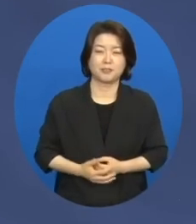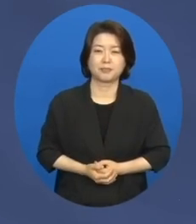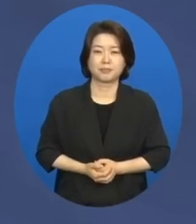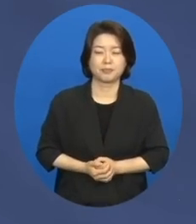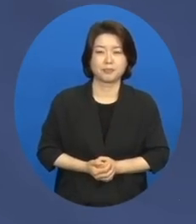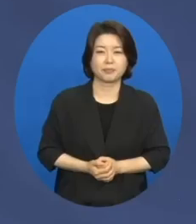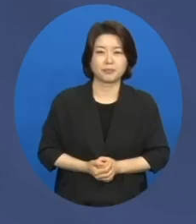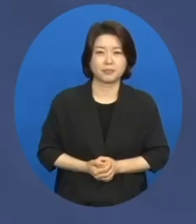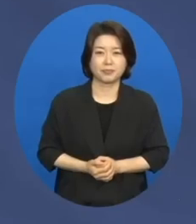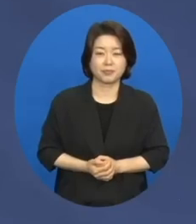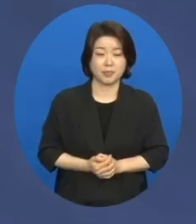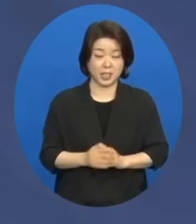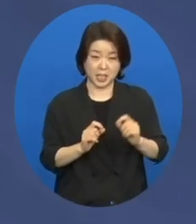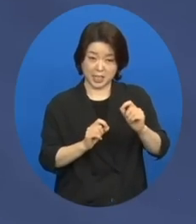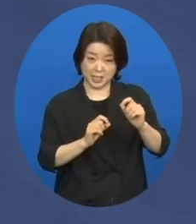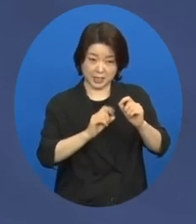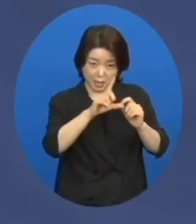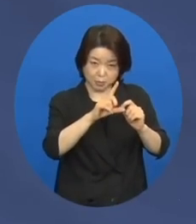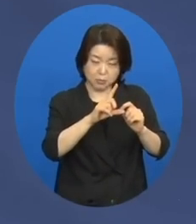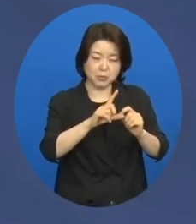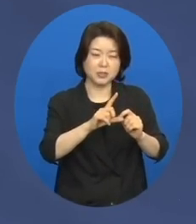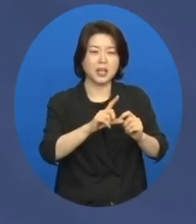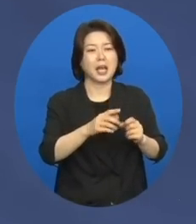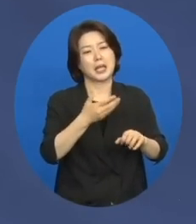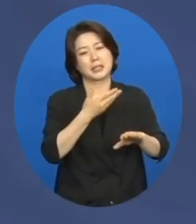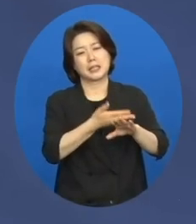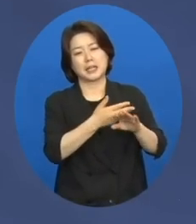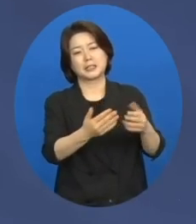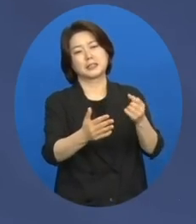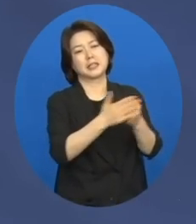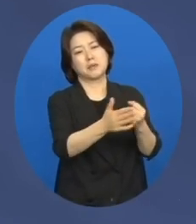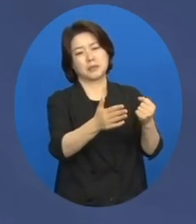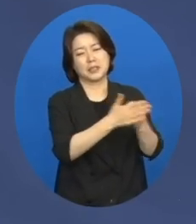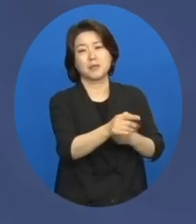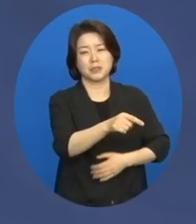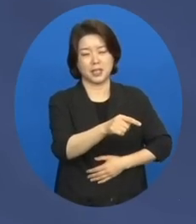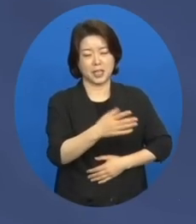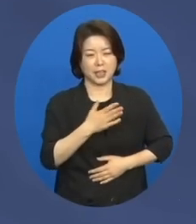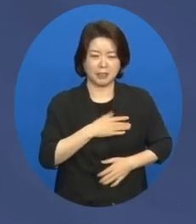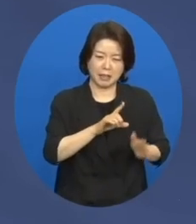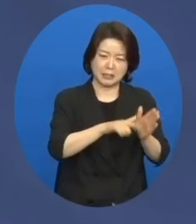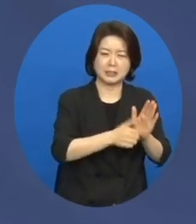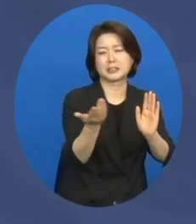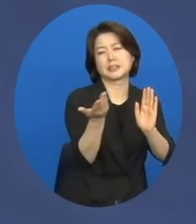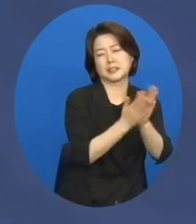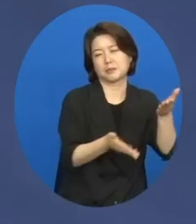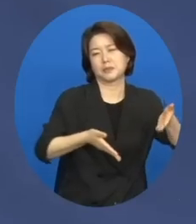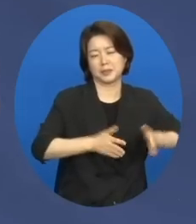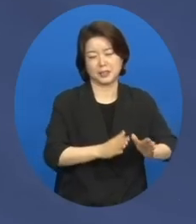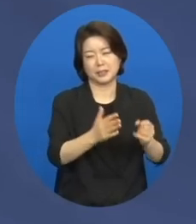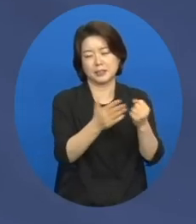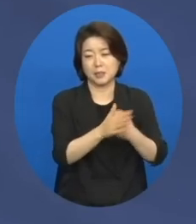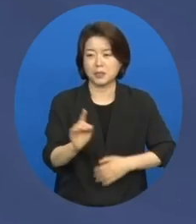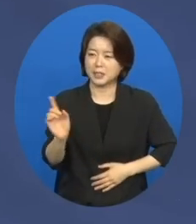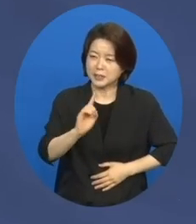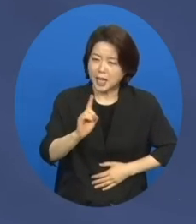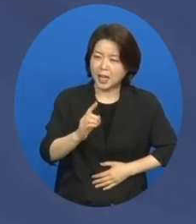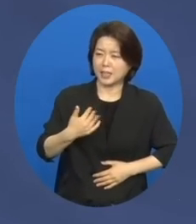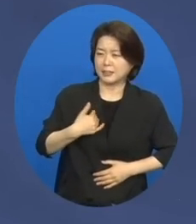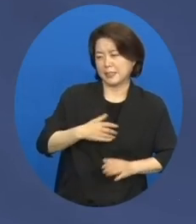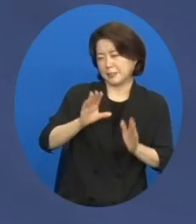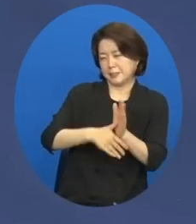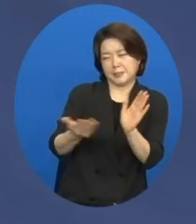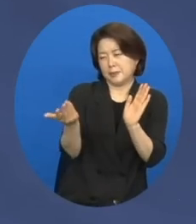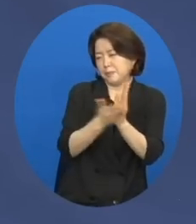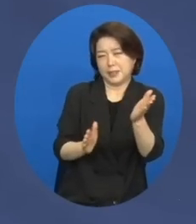다른 탓이 있습니다. 핑계가 있고요. 그 사람 때문에 시대를 잘못 태어나서, 그 연대가 안 맞아서,